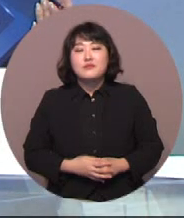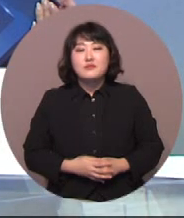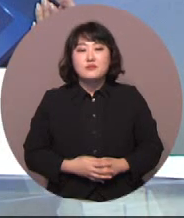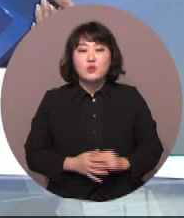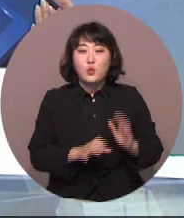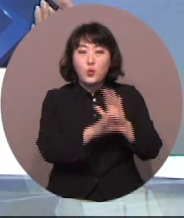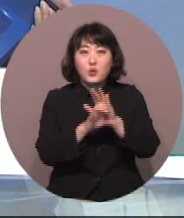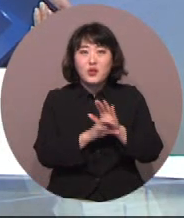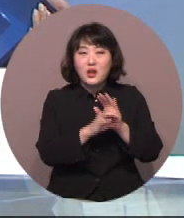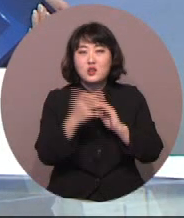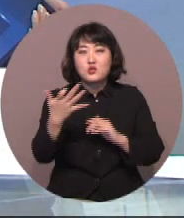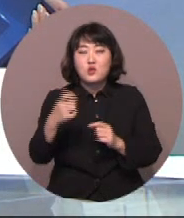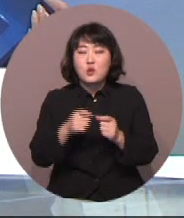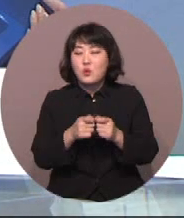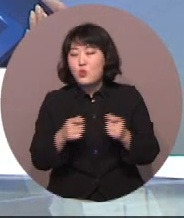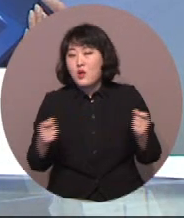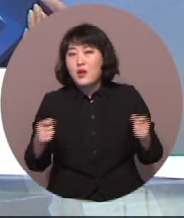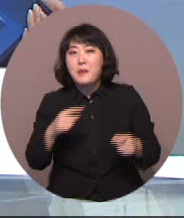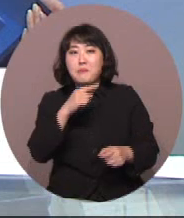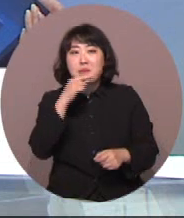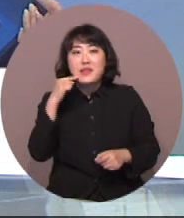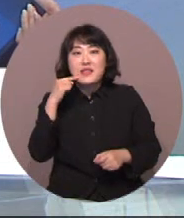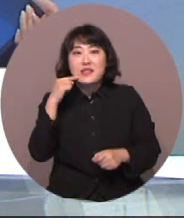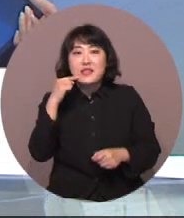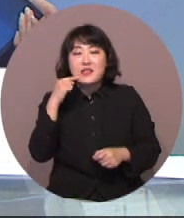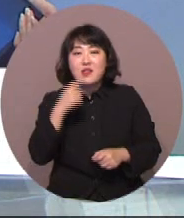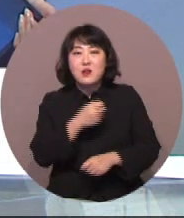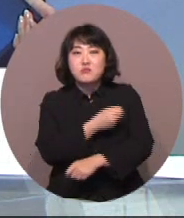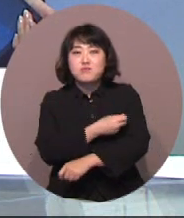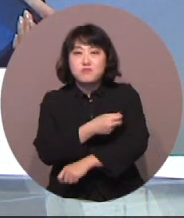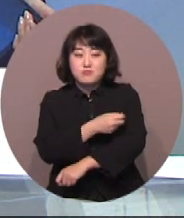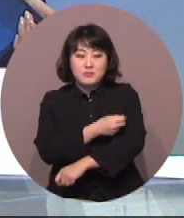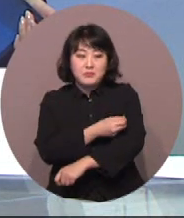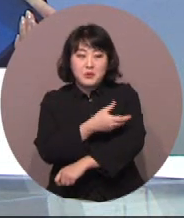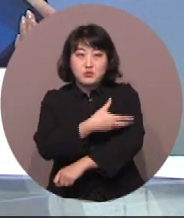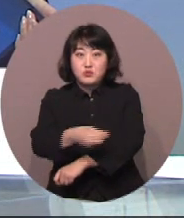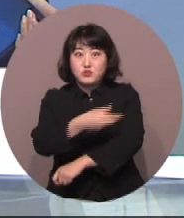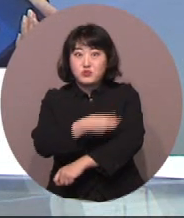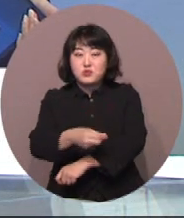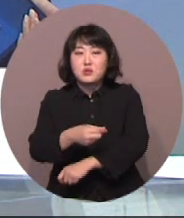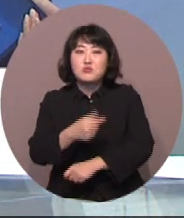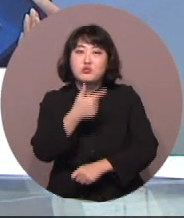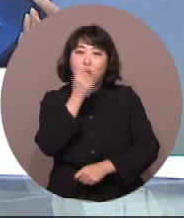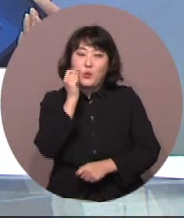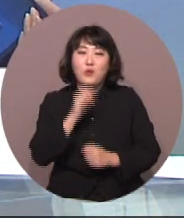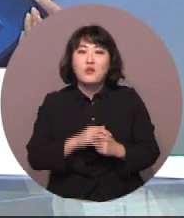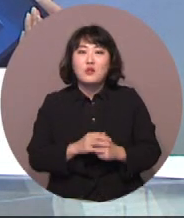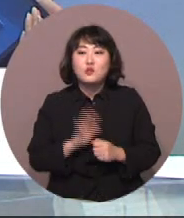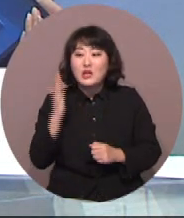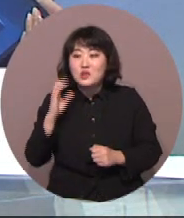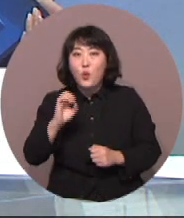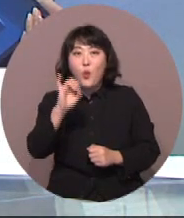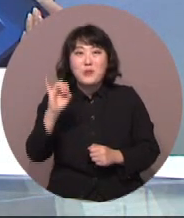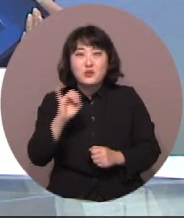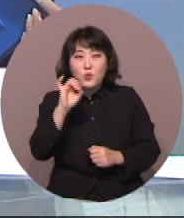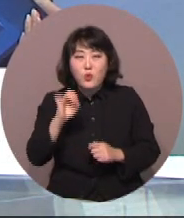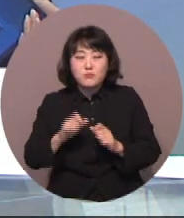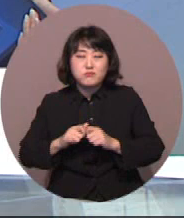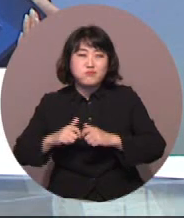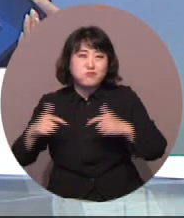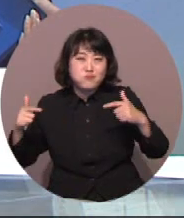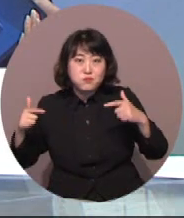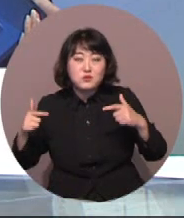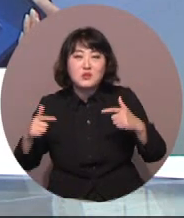코론 알고 장기화로 혈액 부족 사태가 반복되고 있습니다 특히 최근에는 5 미크론 으로 확진 자가 폭증